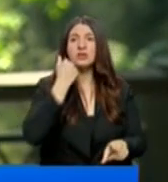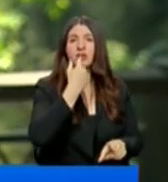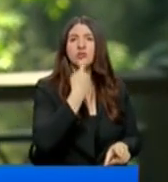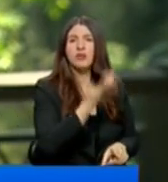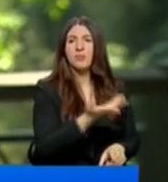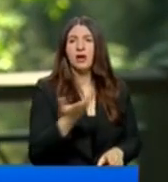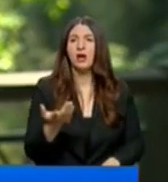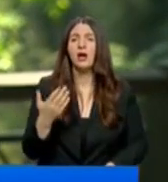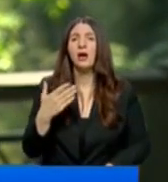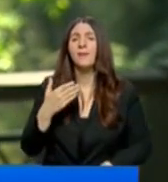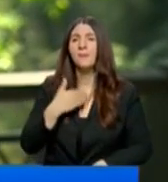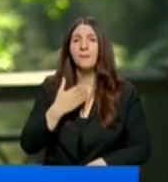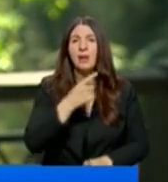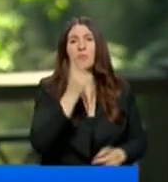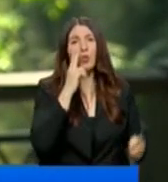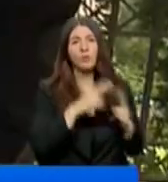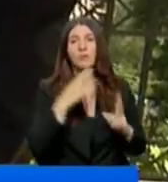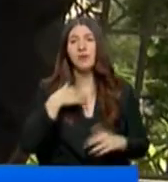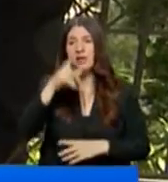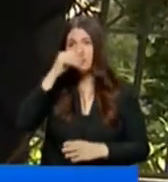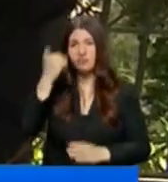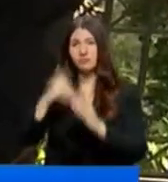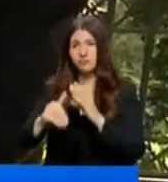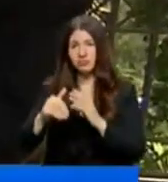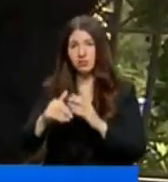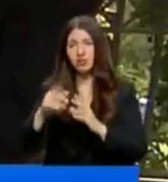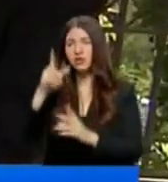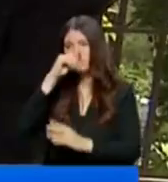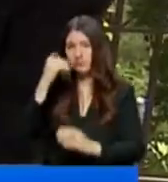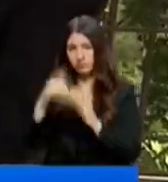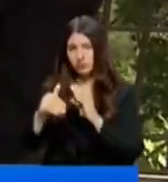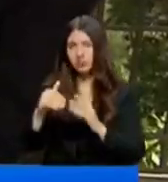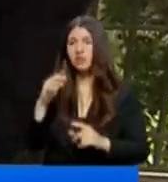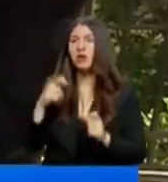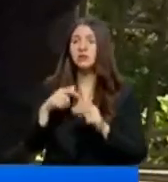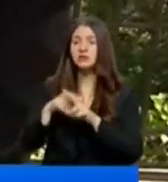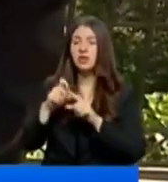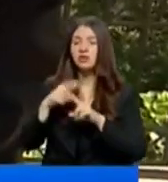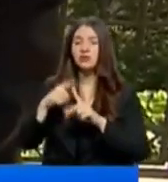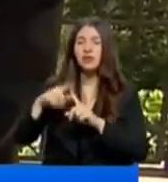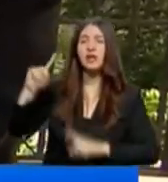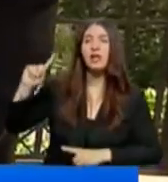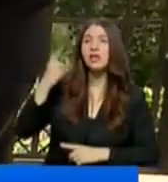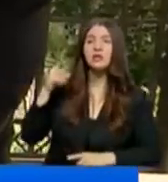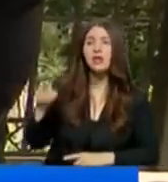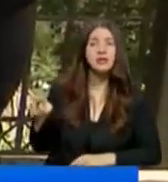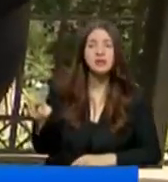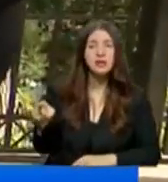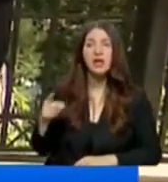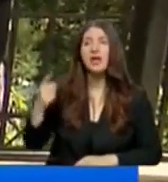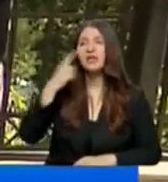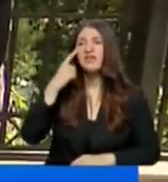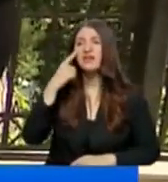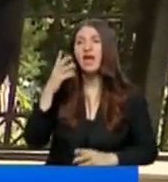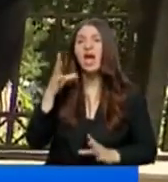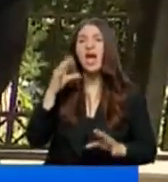ama. Ben de bir tweet attım. Tweet attım. Sadat liderinin devletin